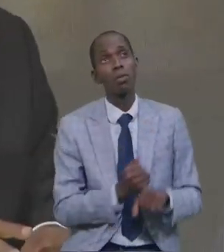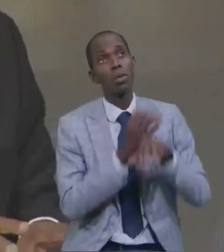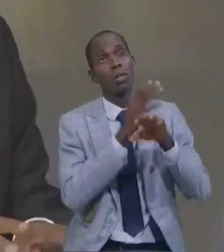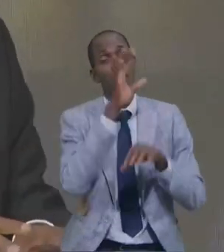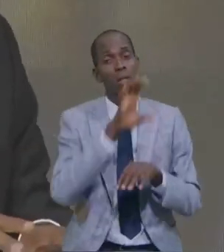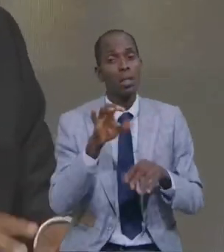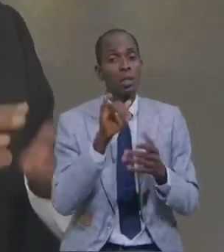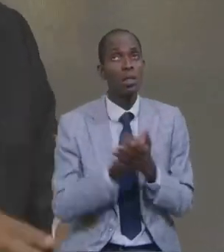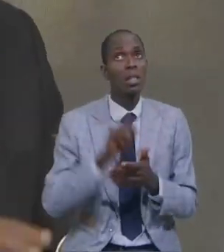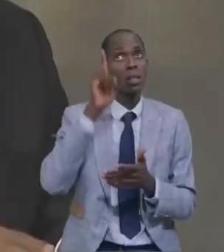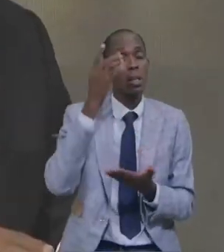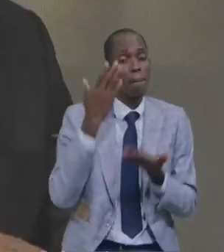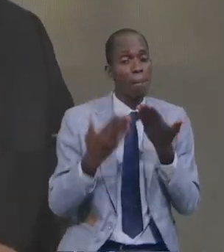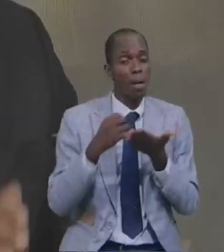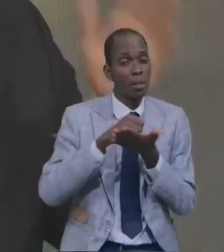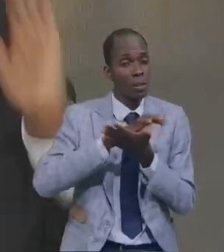désire,